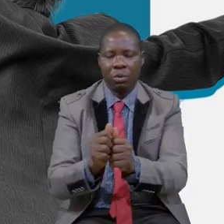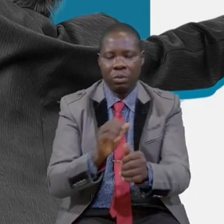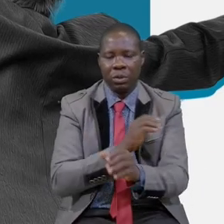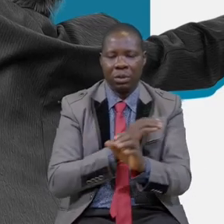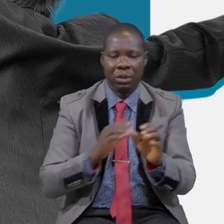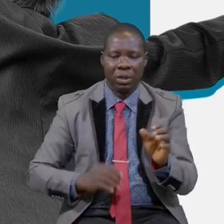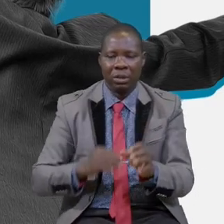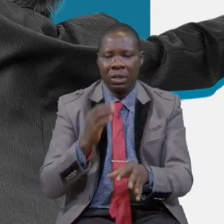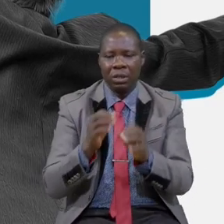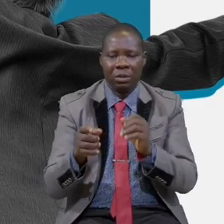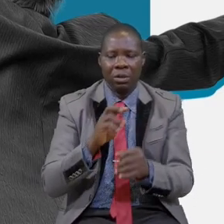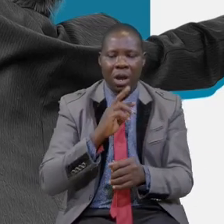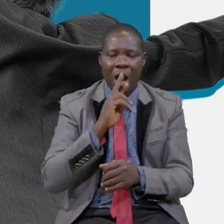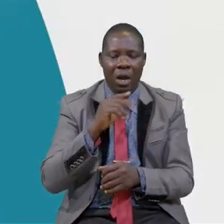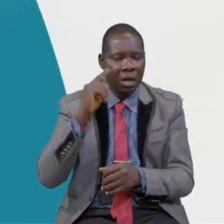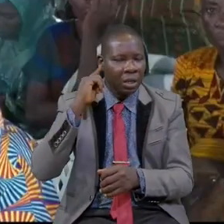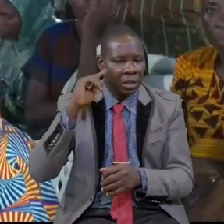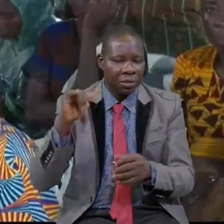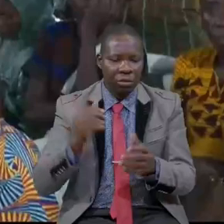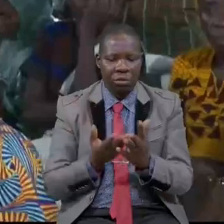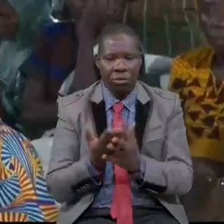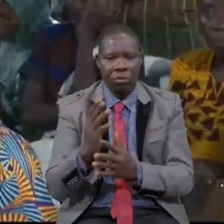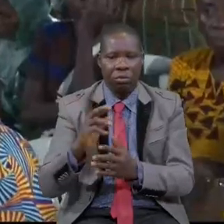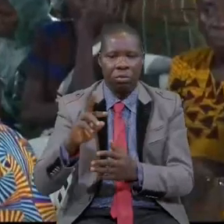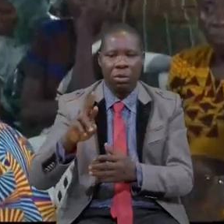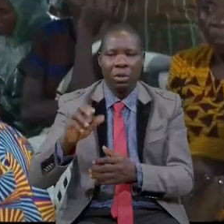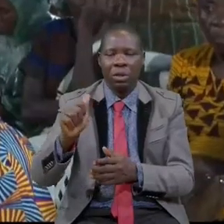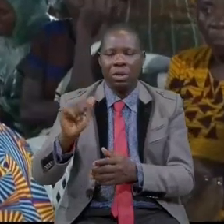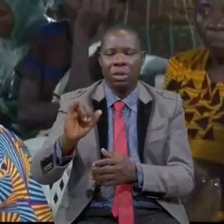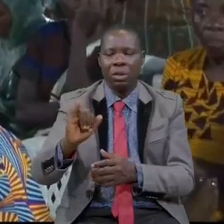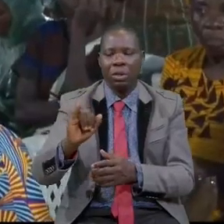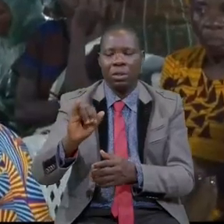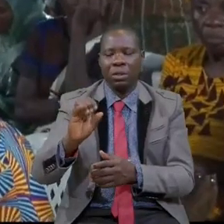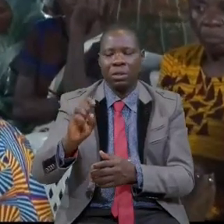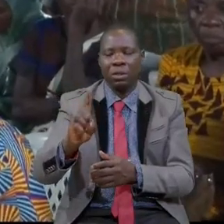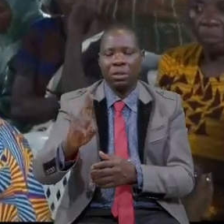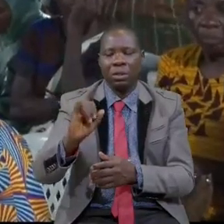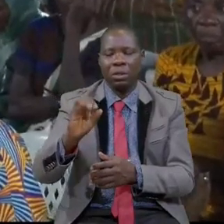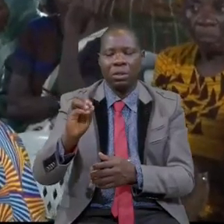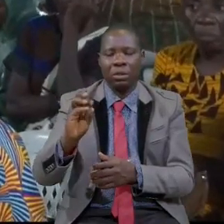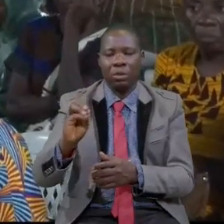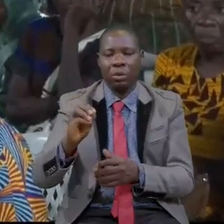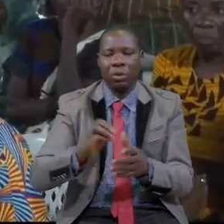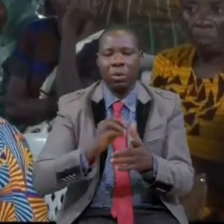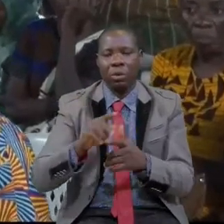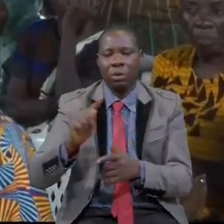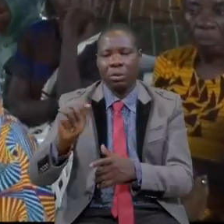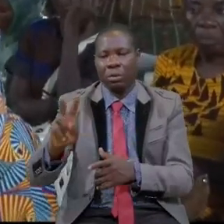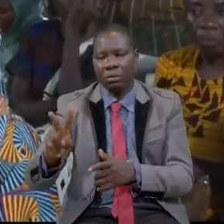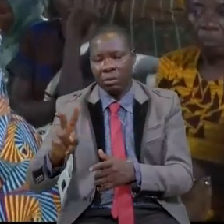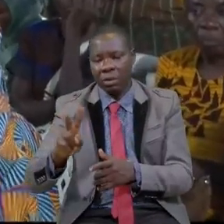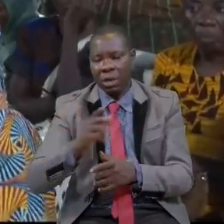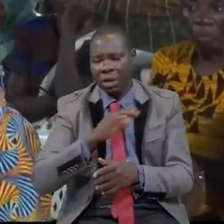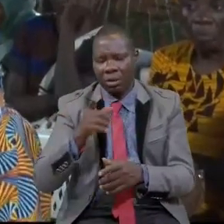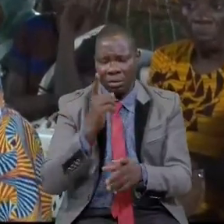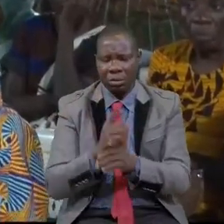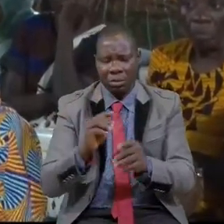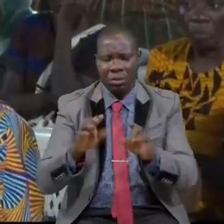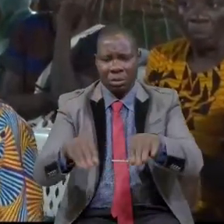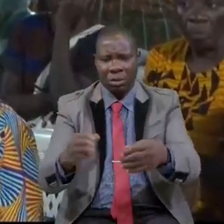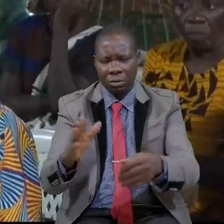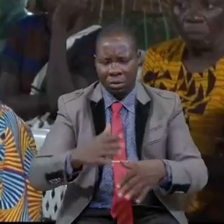Si vous nous suivez à la radio ou à la télévision, et vous venez à peine de donner votre vie à Christ, envoyez vos noms,